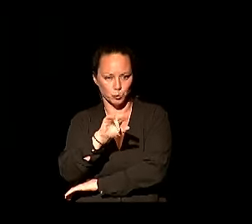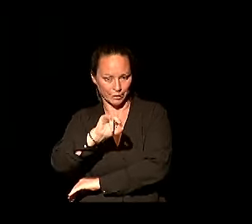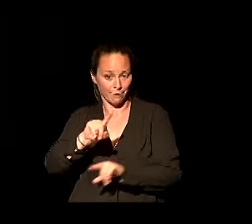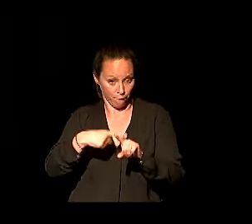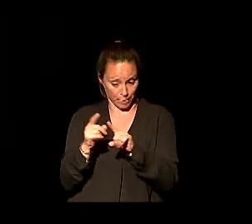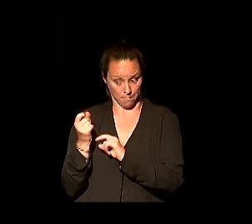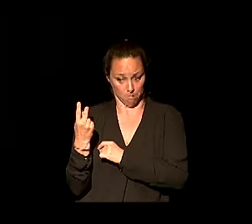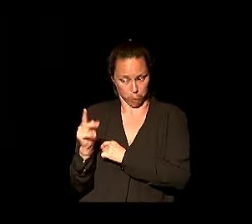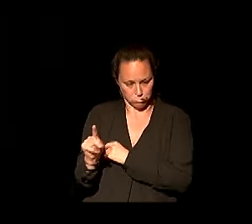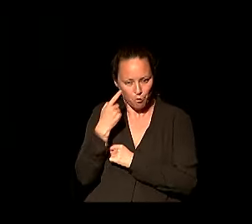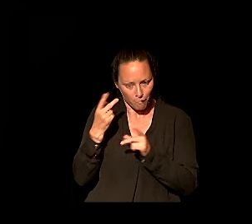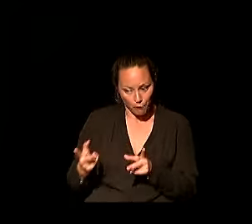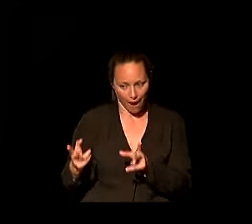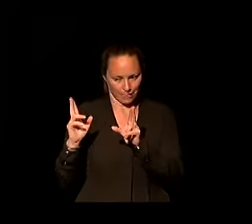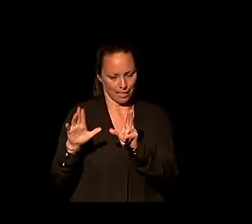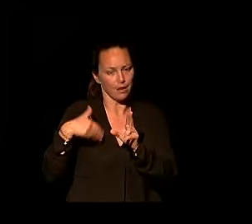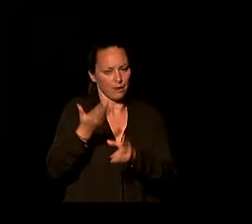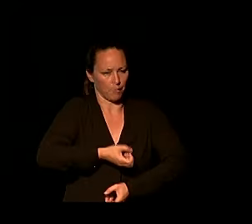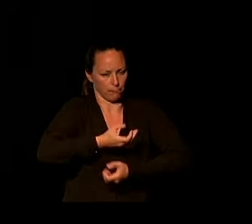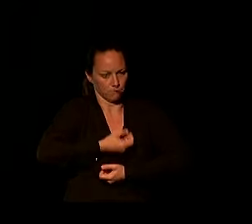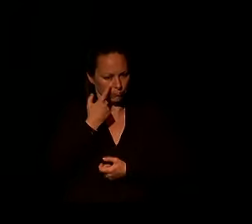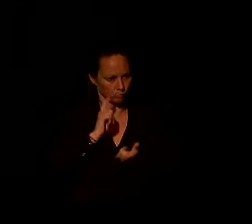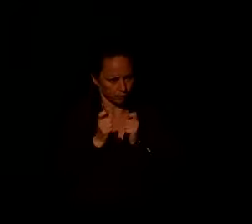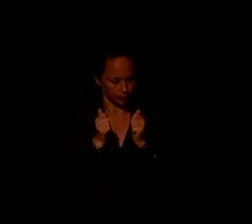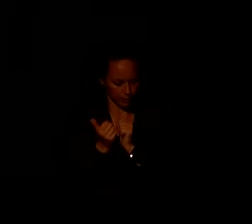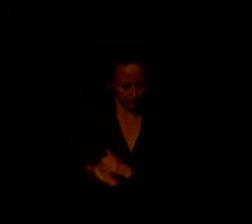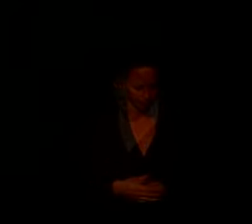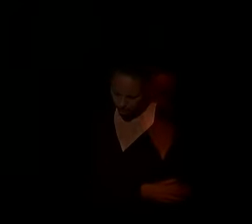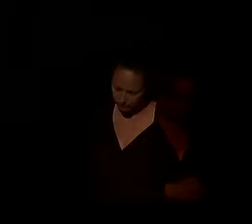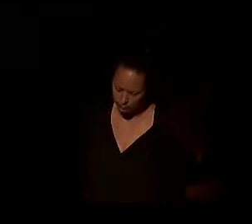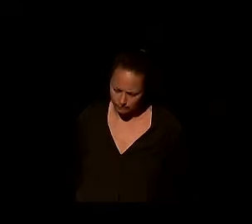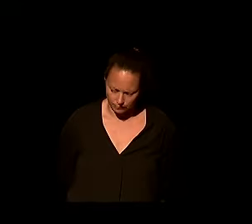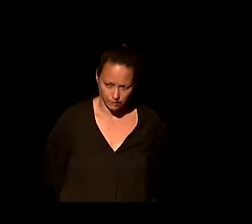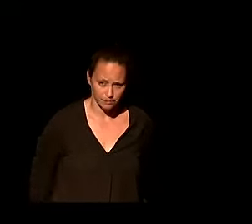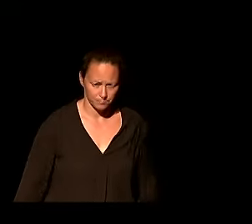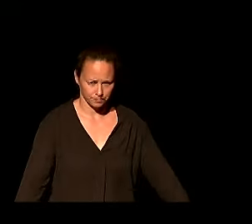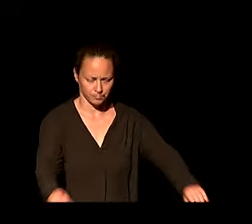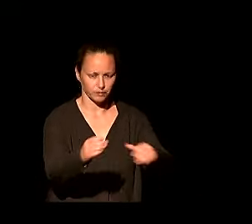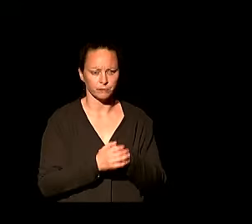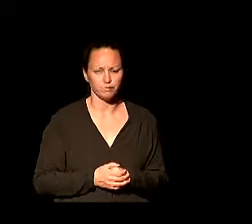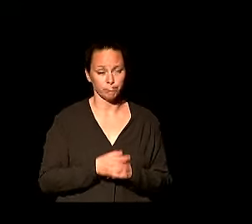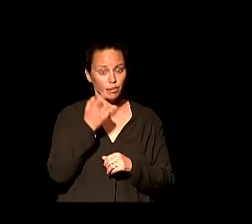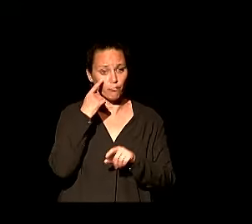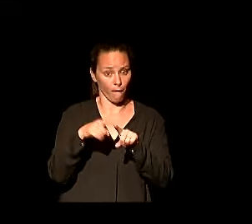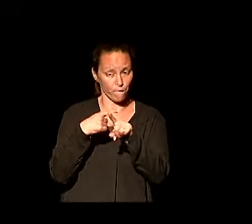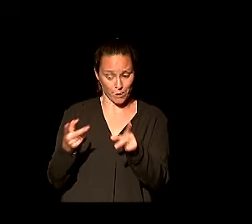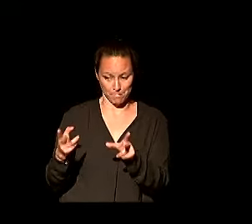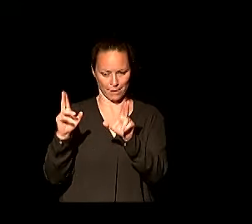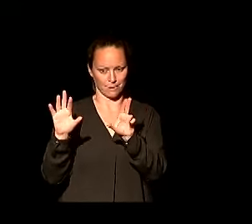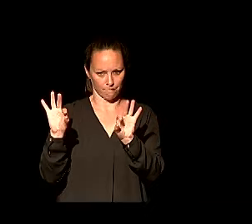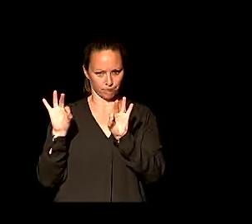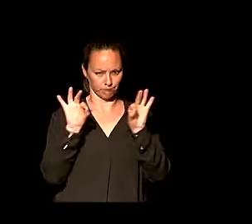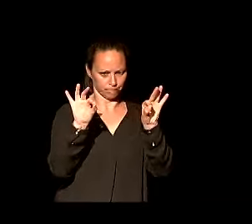tout de suite après. Donc ici, j'ai choisi cet extrait